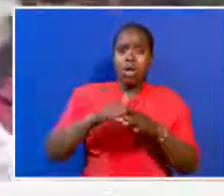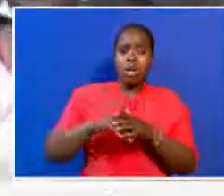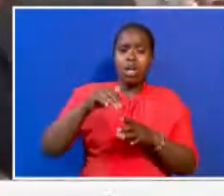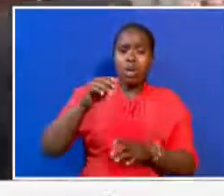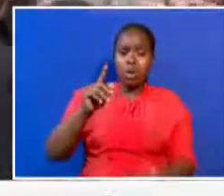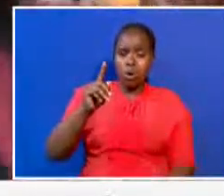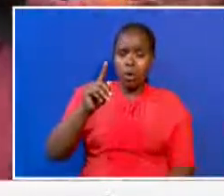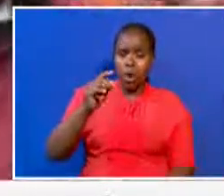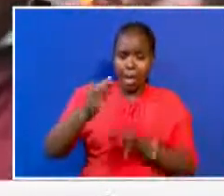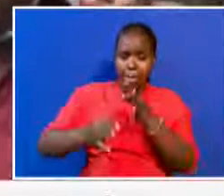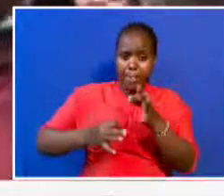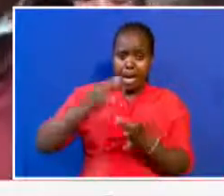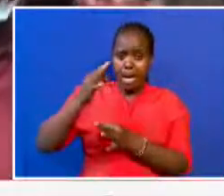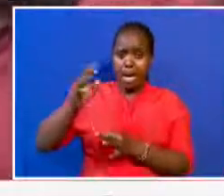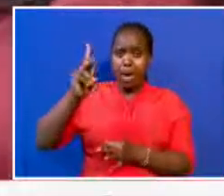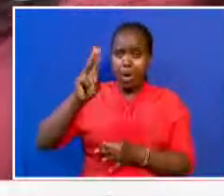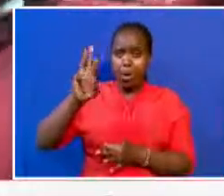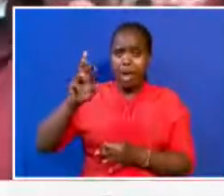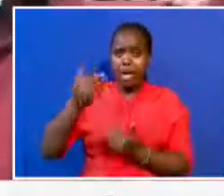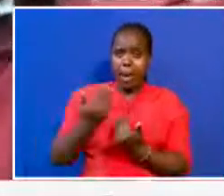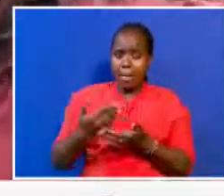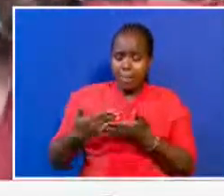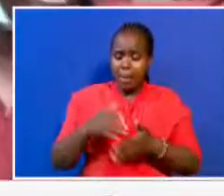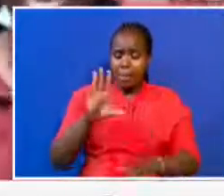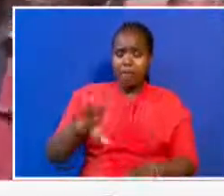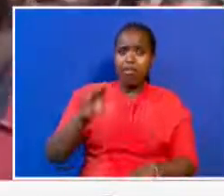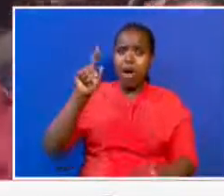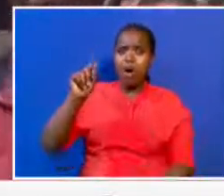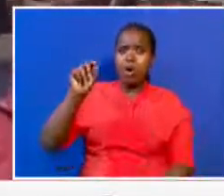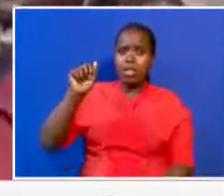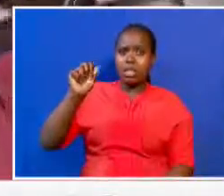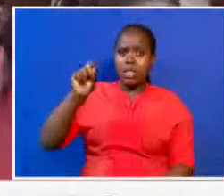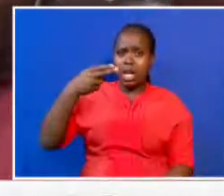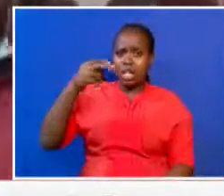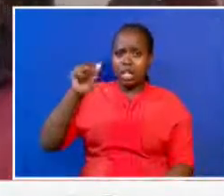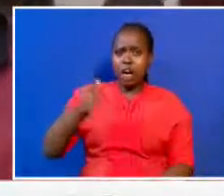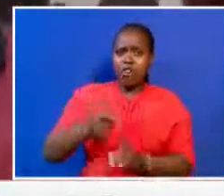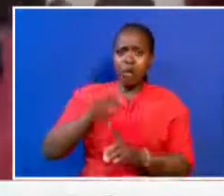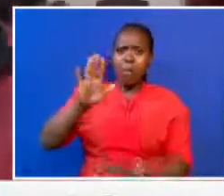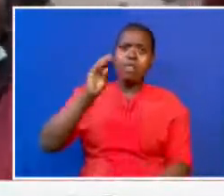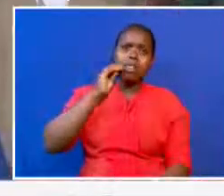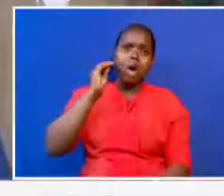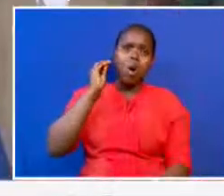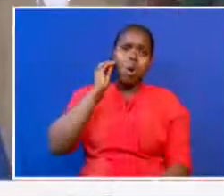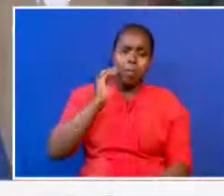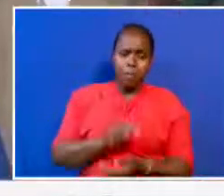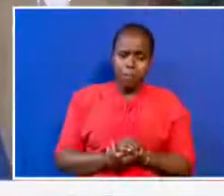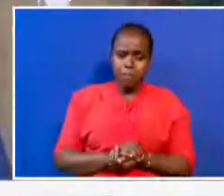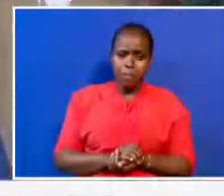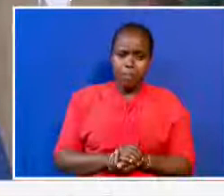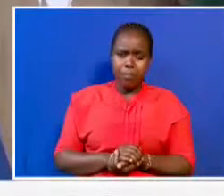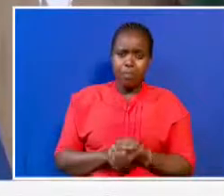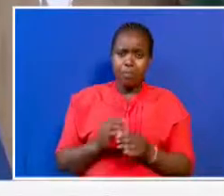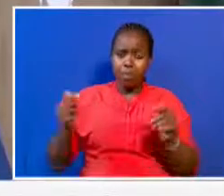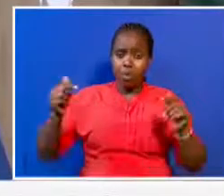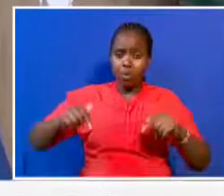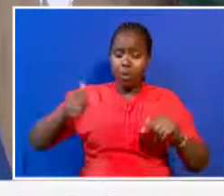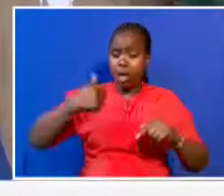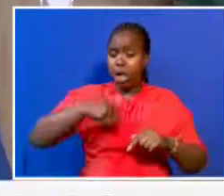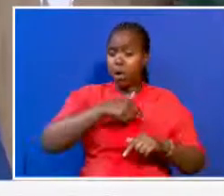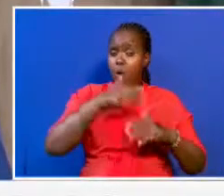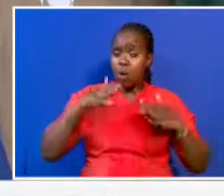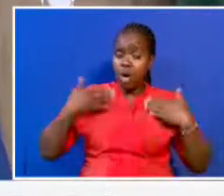Kware Embakasi, mtoto Michelle amepatikana Tasia mita kadhaa tu karibu na nyumbani kwao. Leo tuna